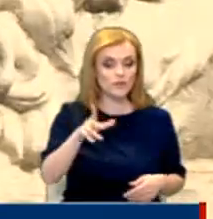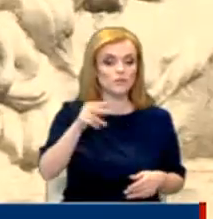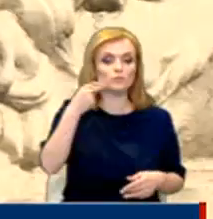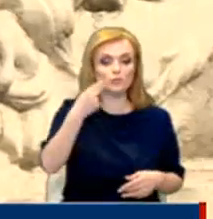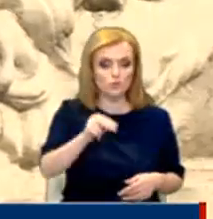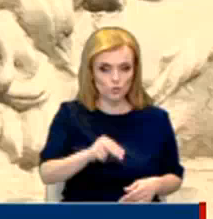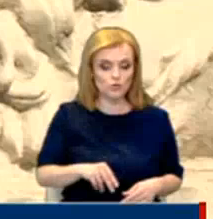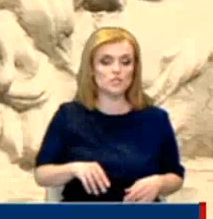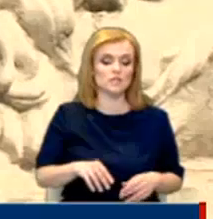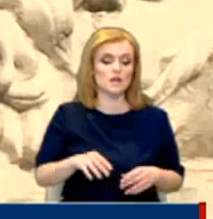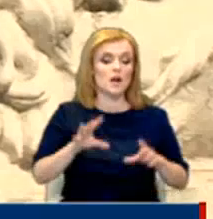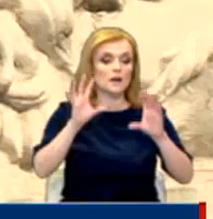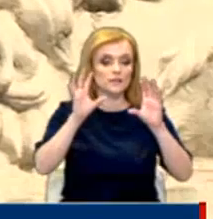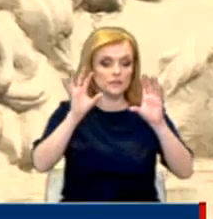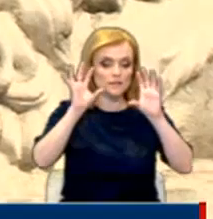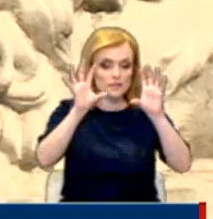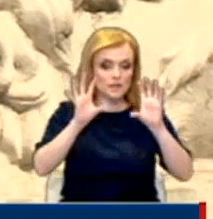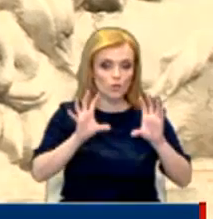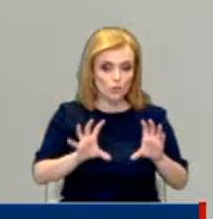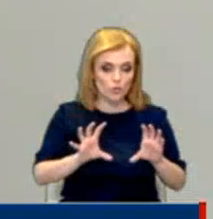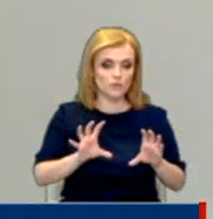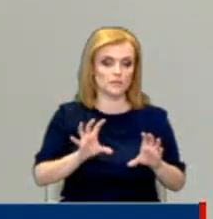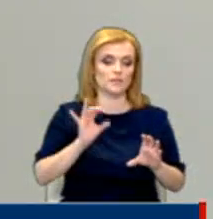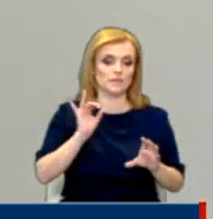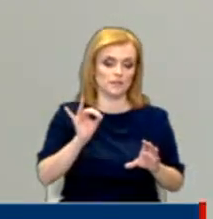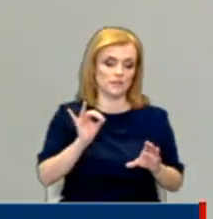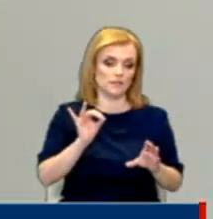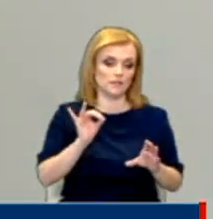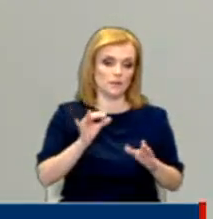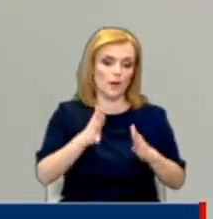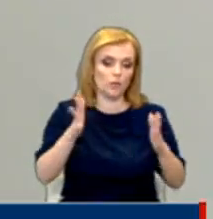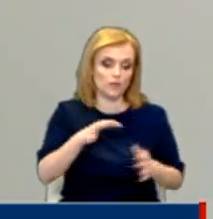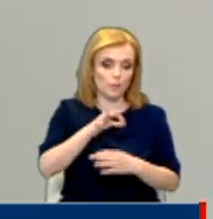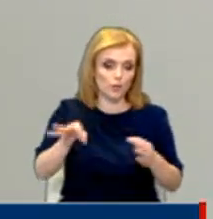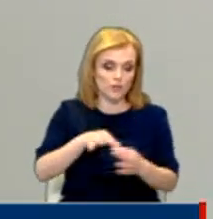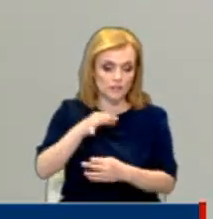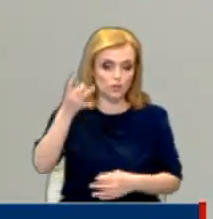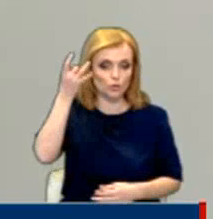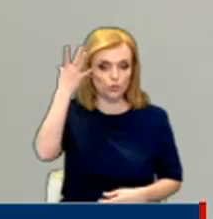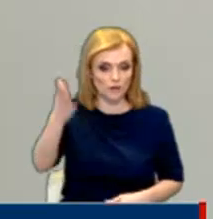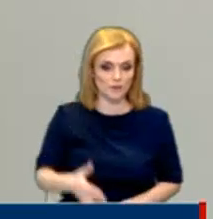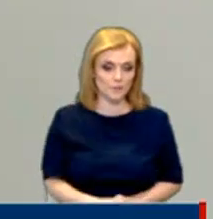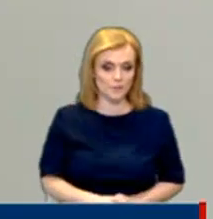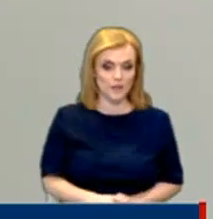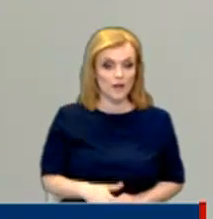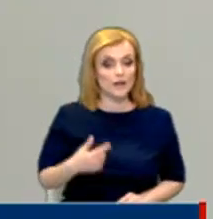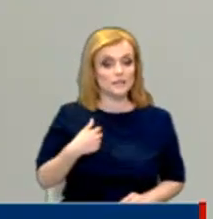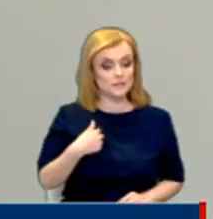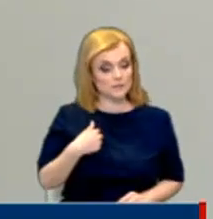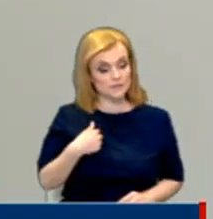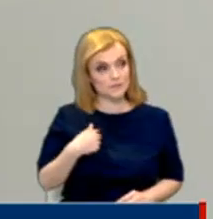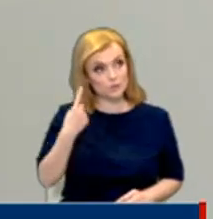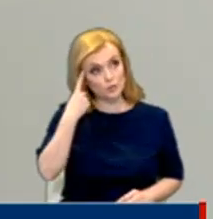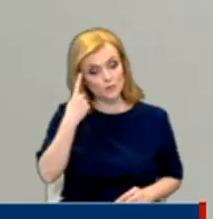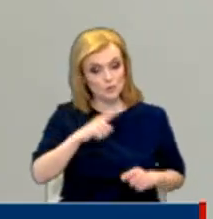perfecționării legislației în domeniul patrimoniului cultural. În scurt timp, cred că vom putea pune spre atenția Parlamentului legea